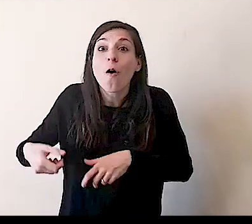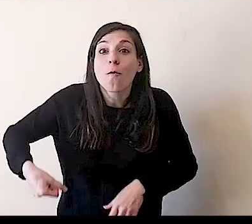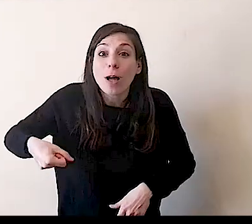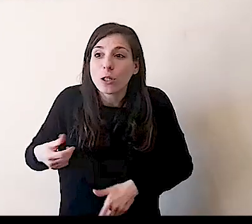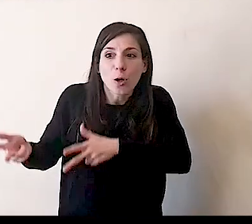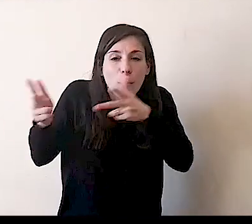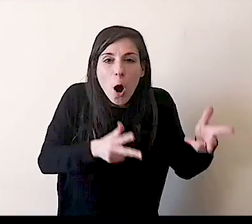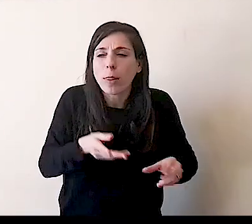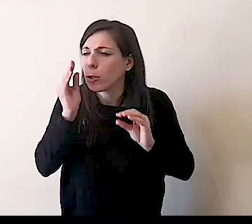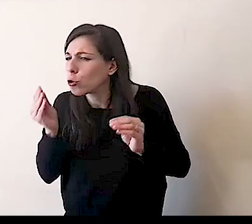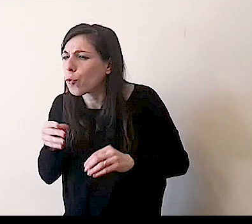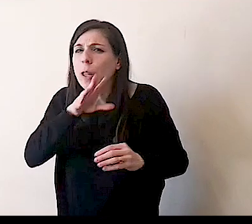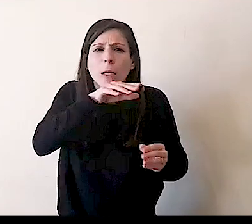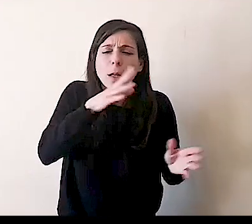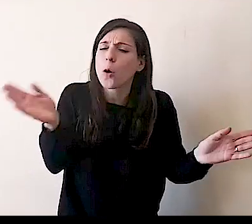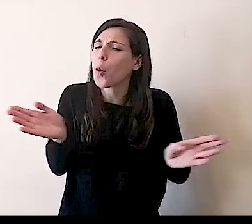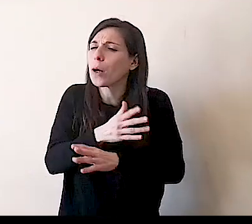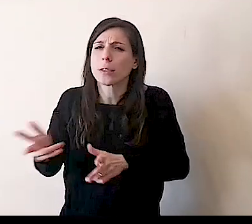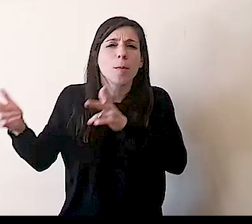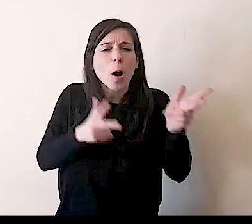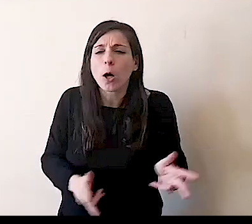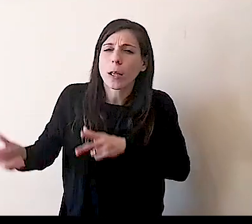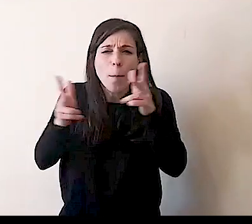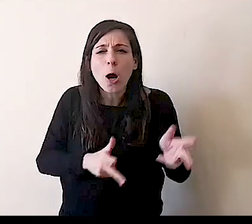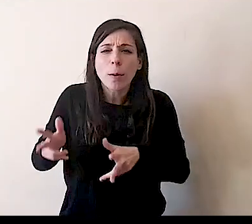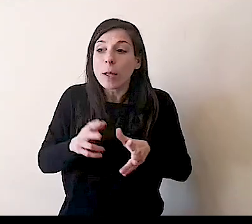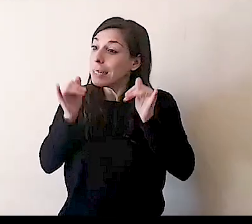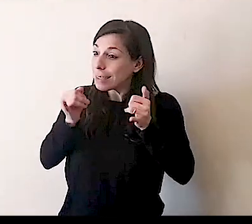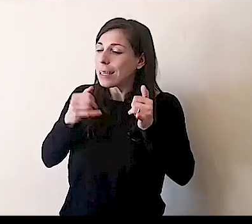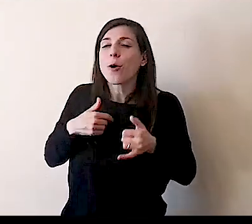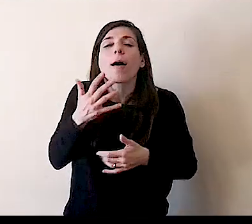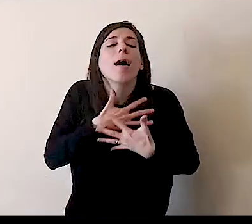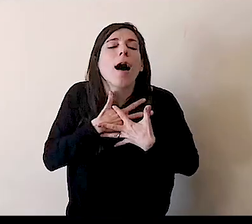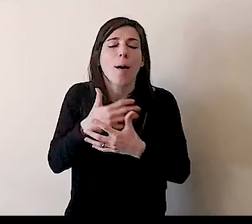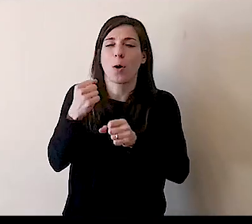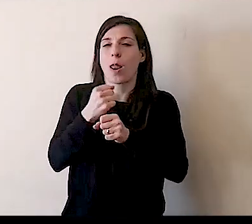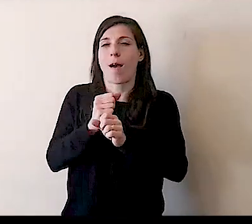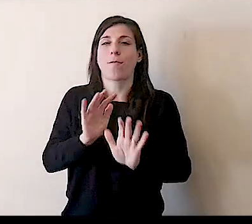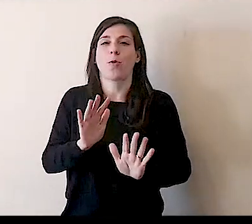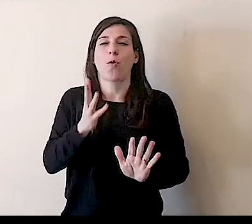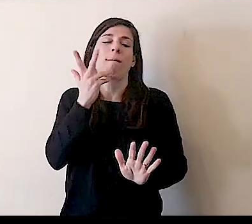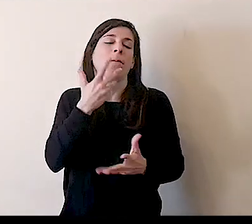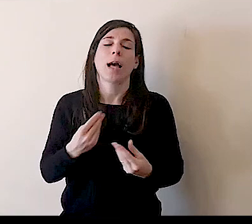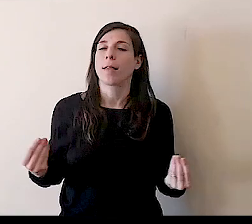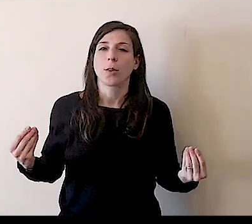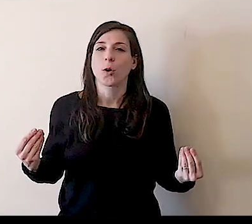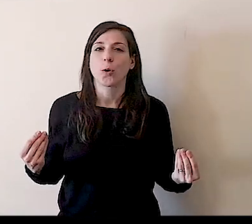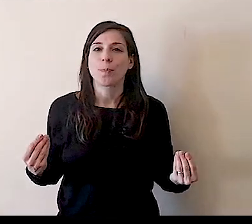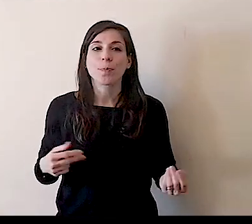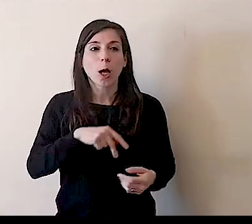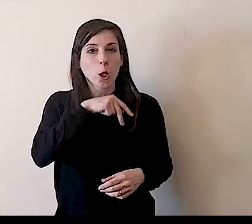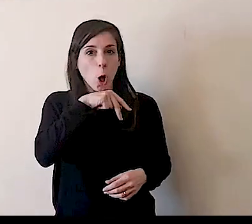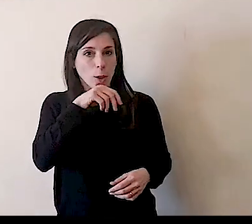dei giovani degli anziani sì perché a me piace fare questo lavoro non andreino però